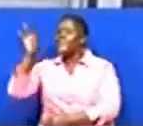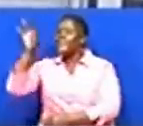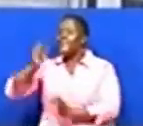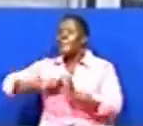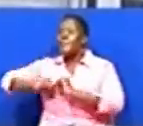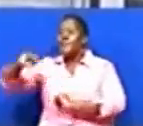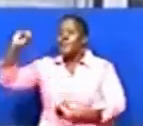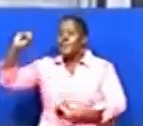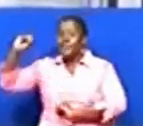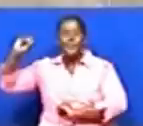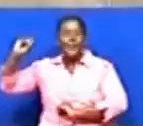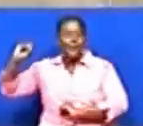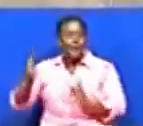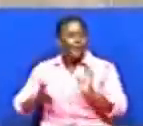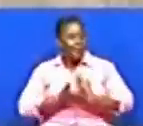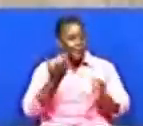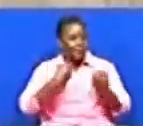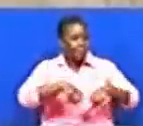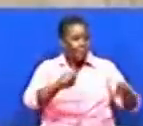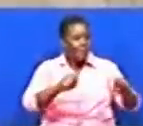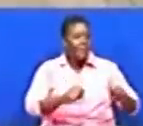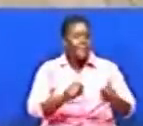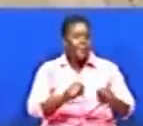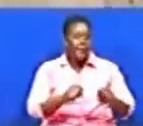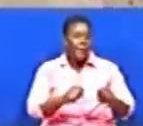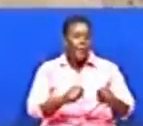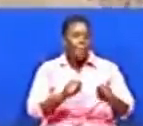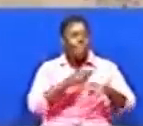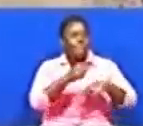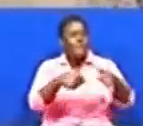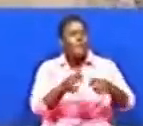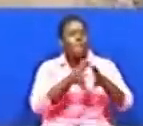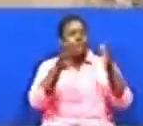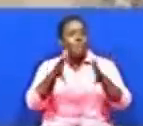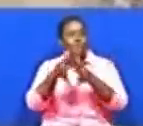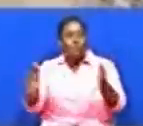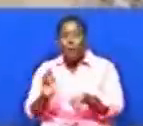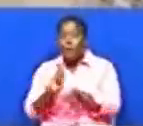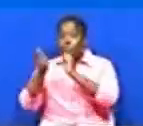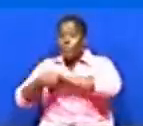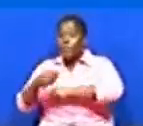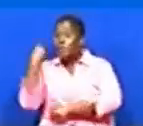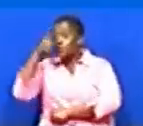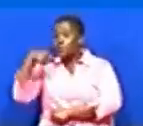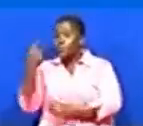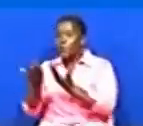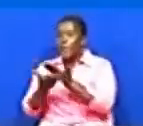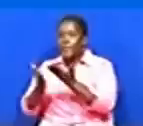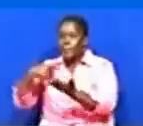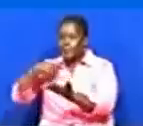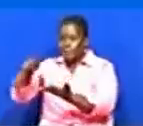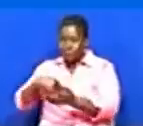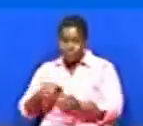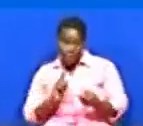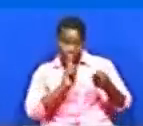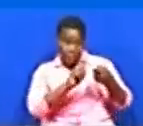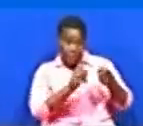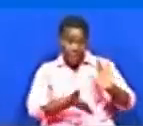kufanya mabadiliko makubwa na kutekeleza miradi mikubwa katika nchi iliyobadili taswira ya serikali kwa wananchi